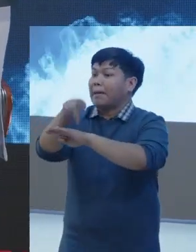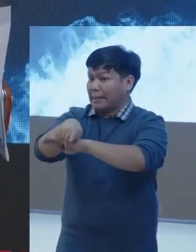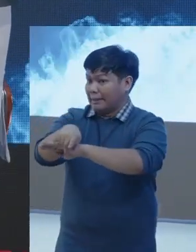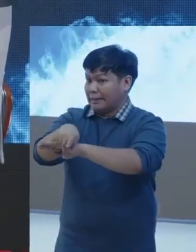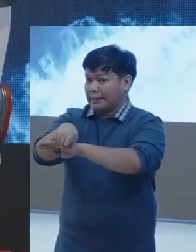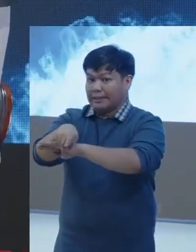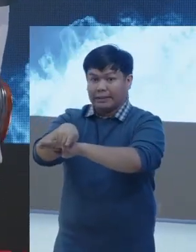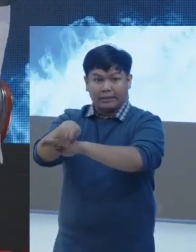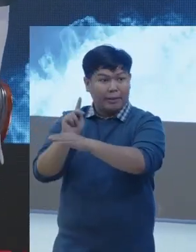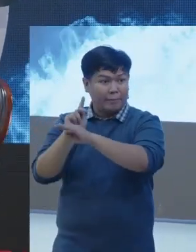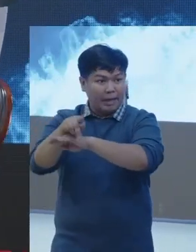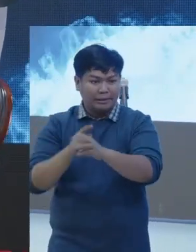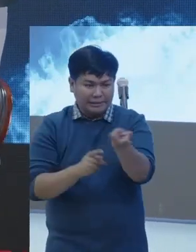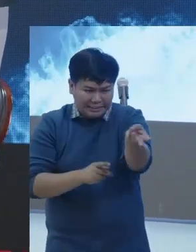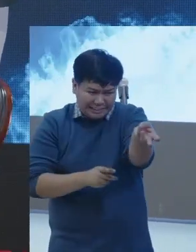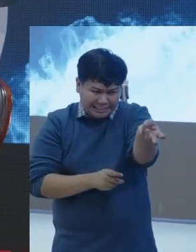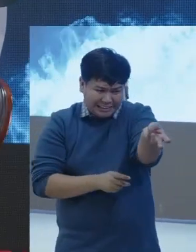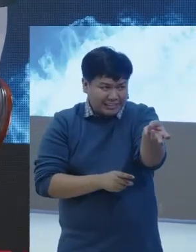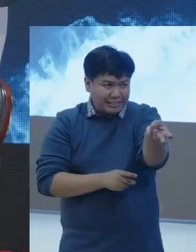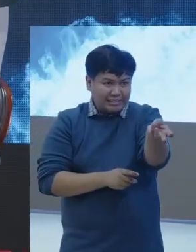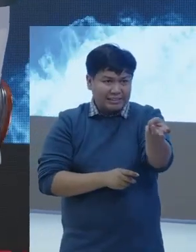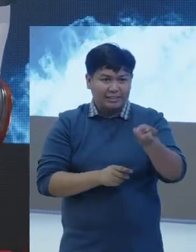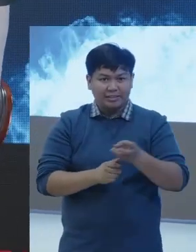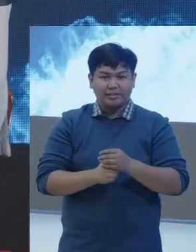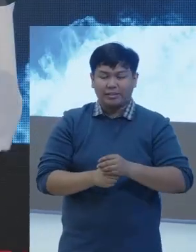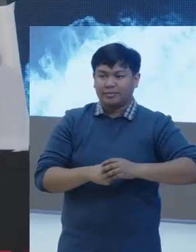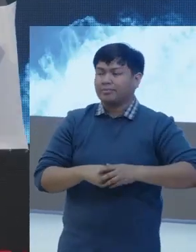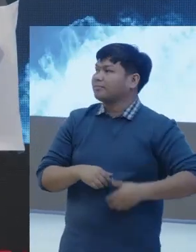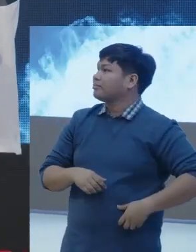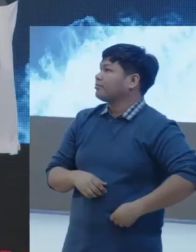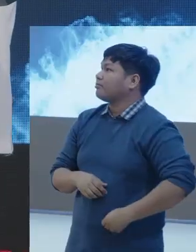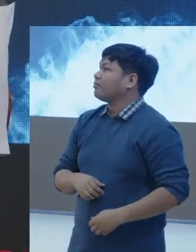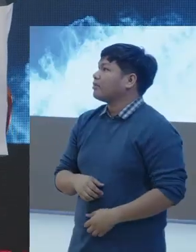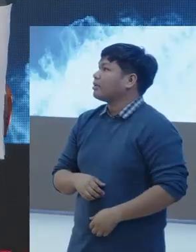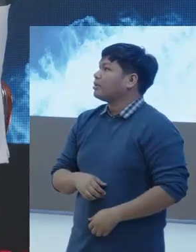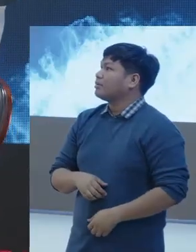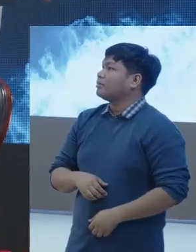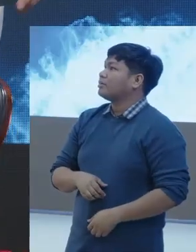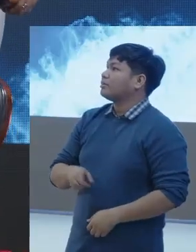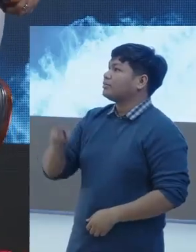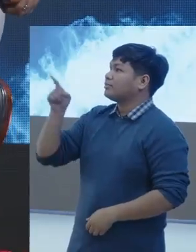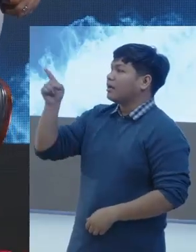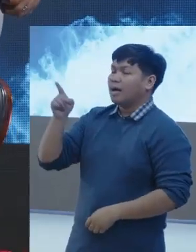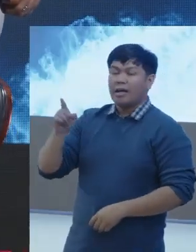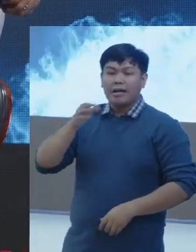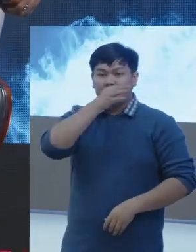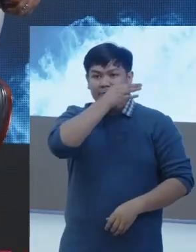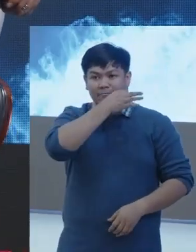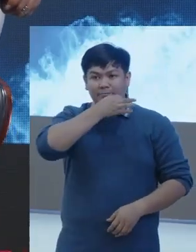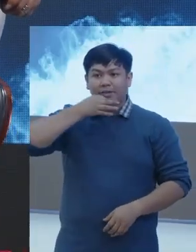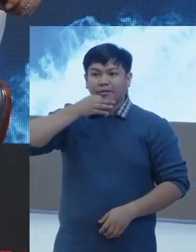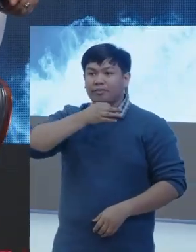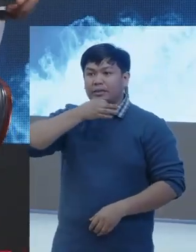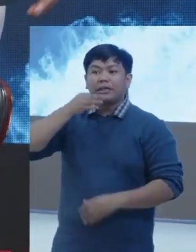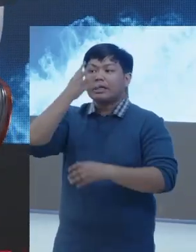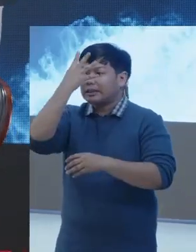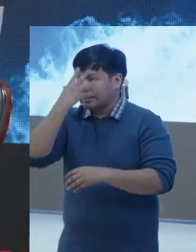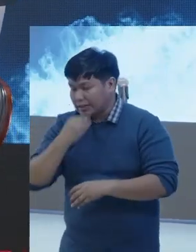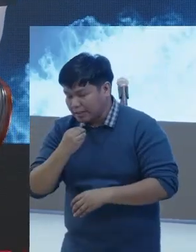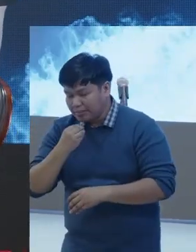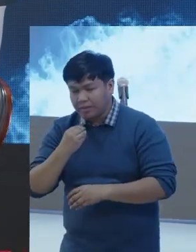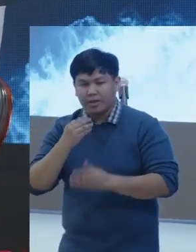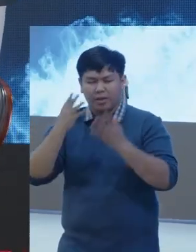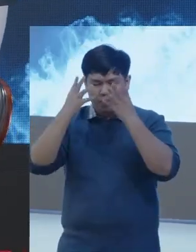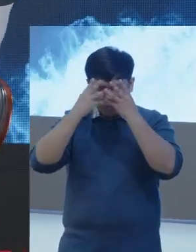ordinary man, seed, ordinary seed. He sleeps, the farmer sleeps and rises night and day, and the